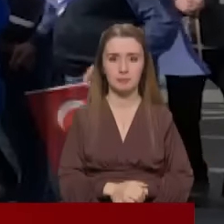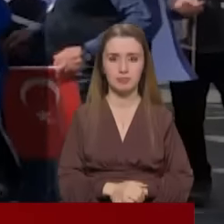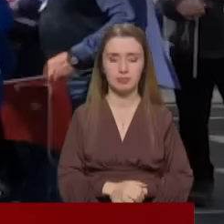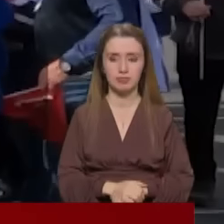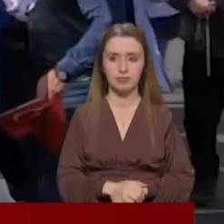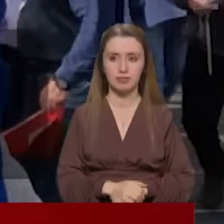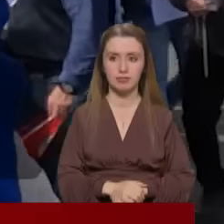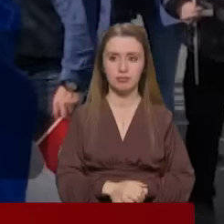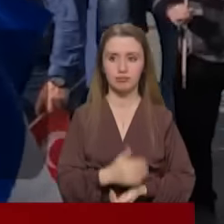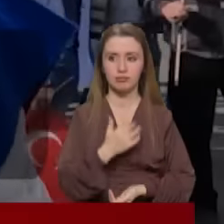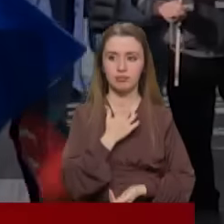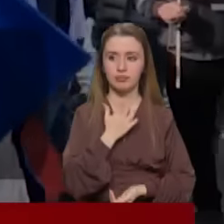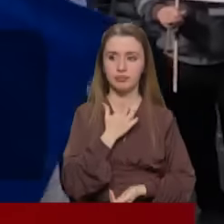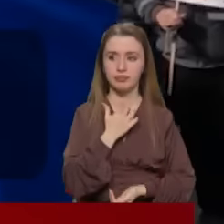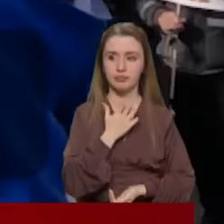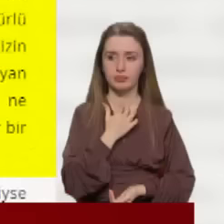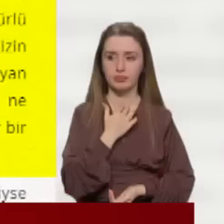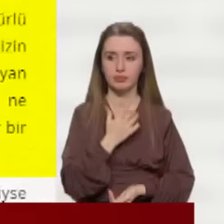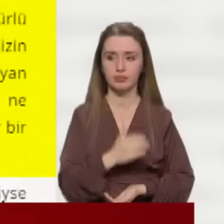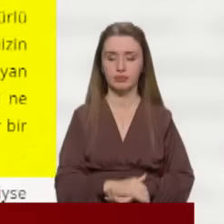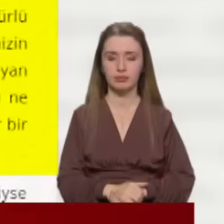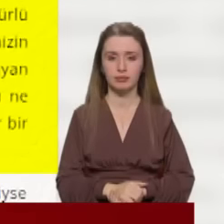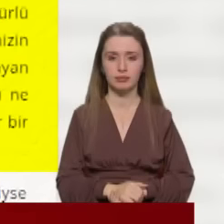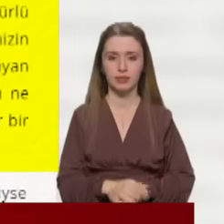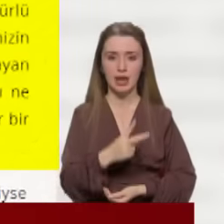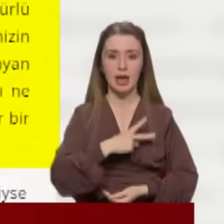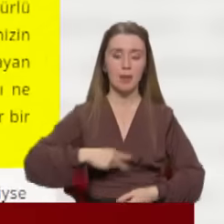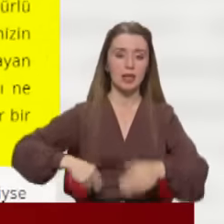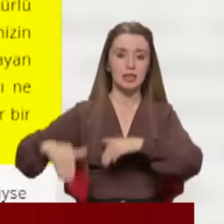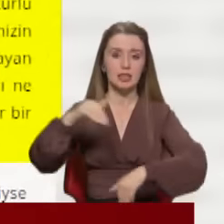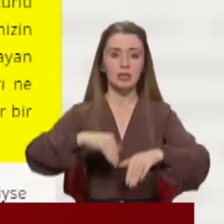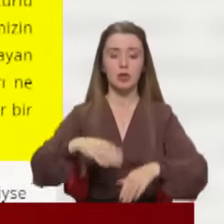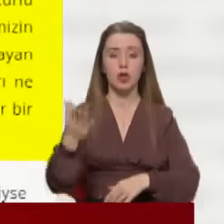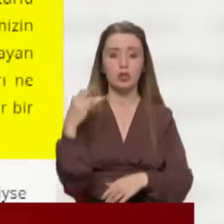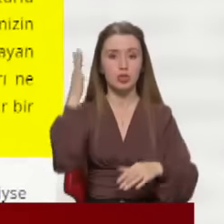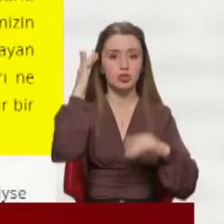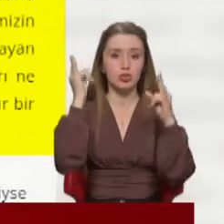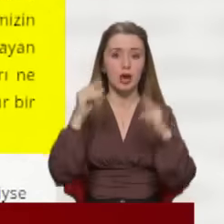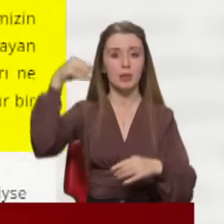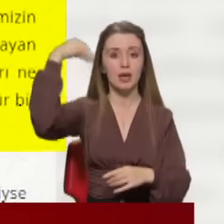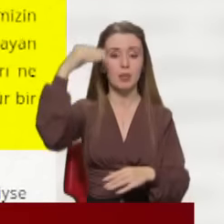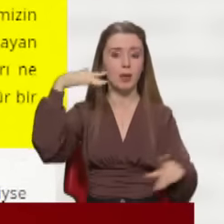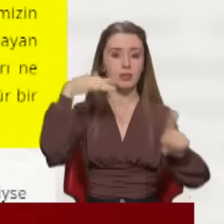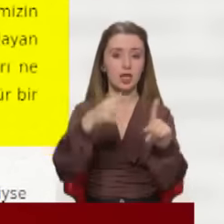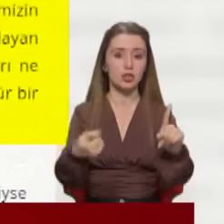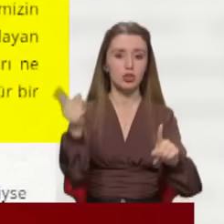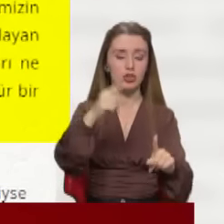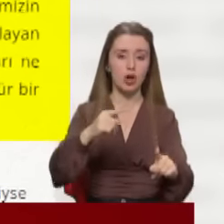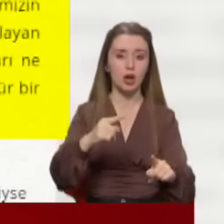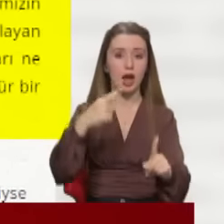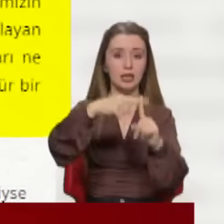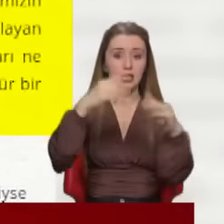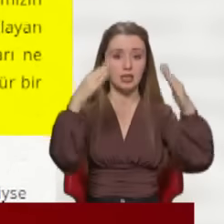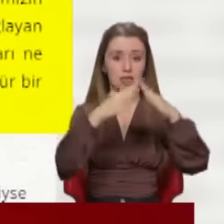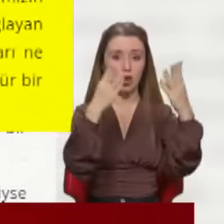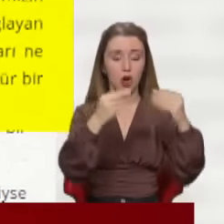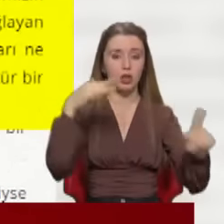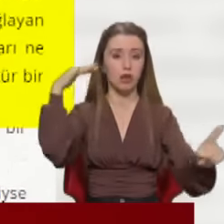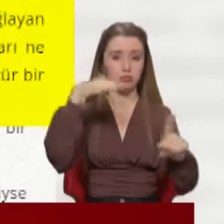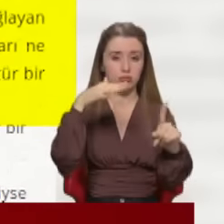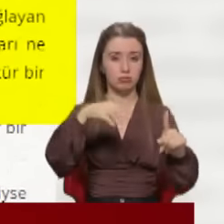ilişkilendirir, bizi geri döndürüyorlar. Yerel seçimler öncesi Fatih Camii imamına yapılan saldırı, sonrasında kilisede gerçekleştirilen